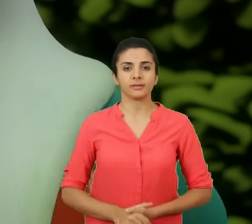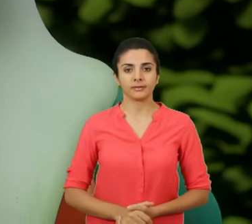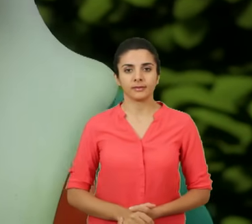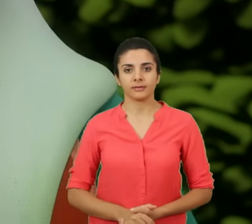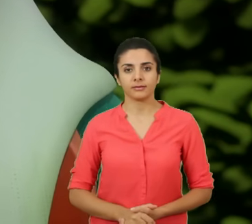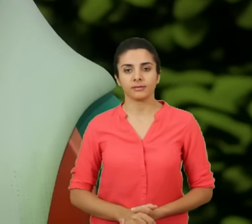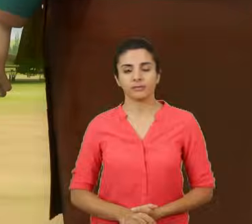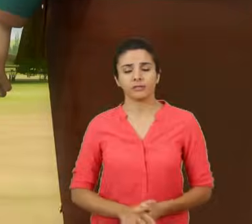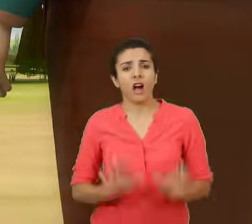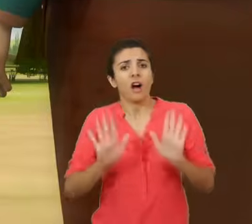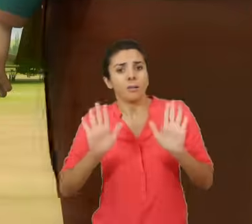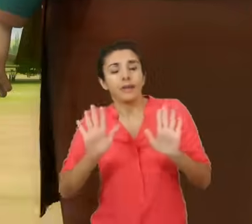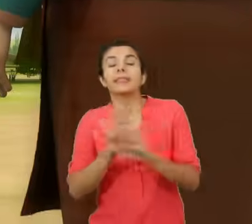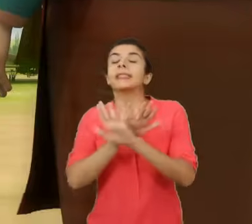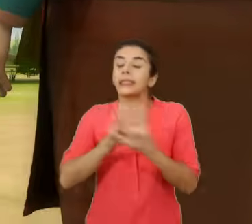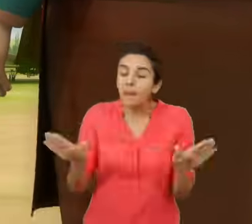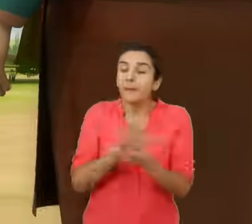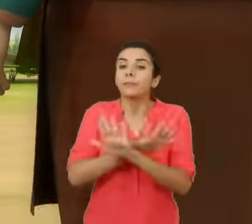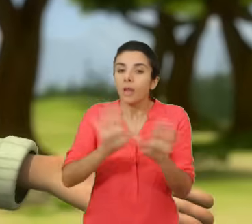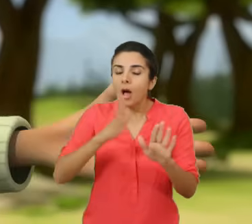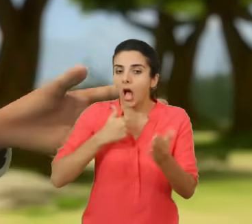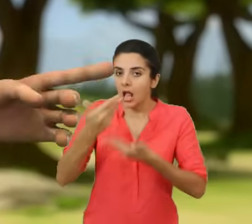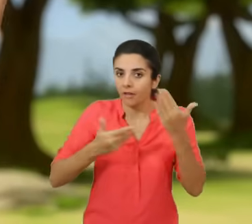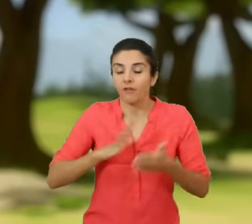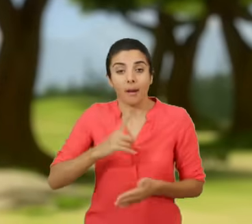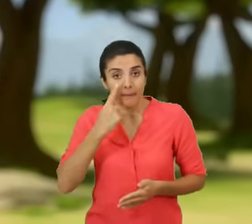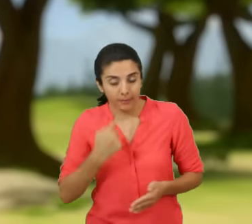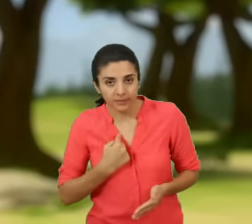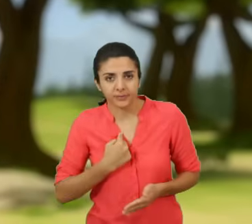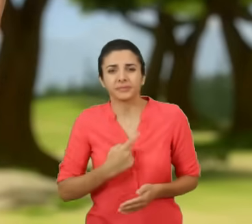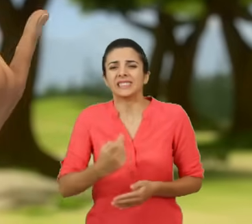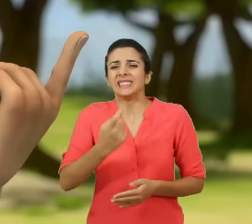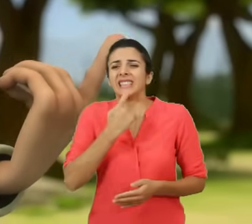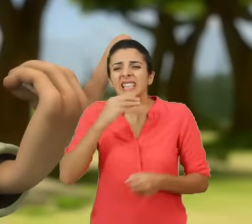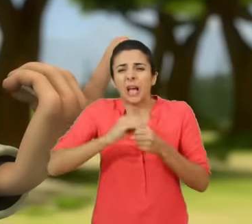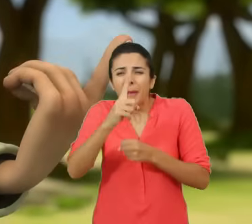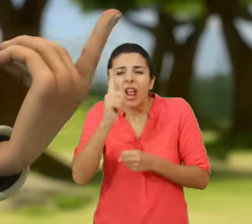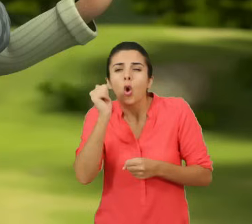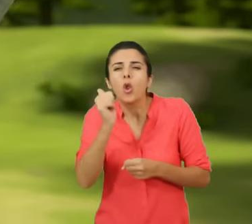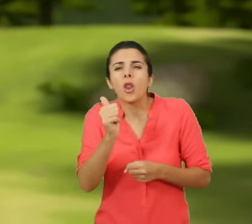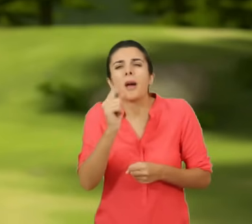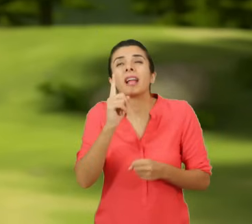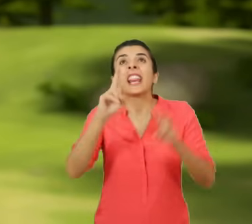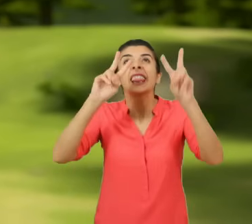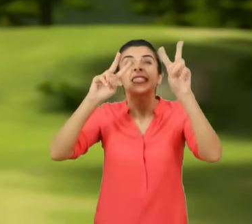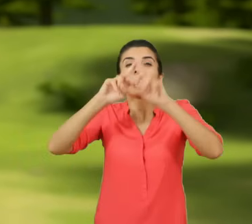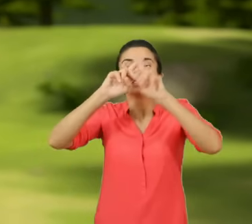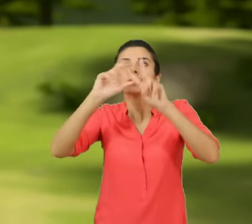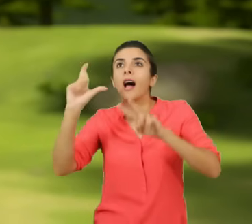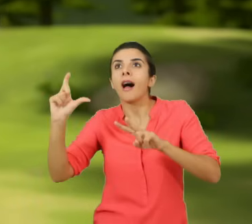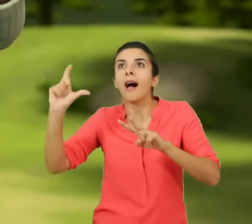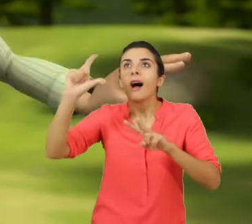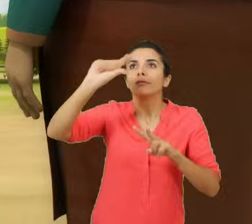arkasında. Ama... Tamam tamam anlatacağım. Bak, yılın bir günü, sadece bir günü yıldızlar hilal